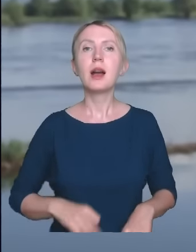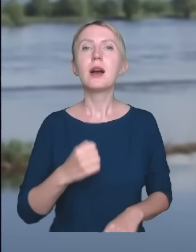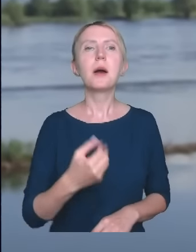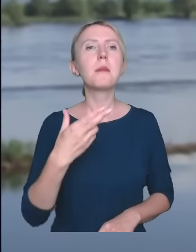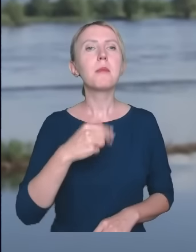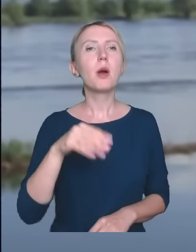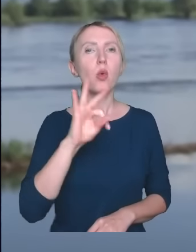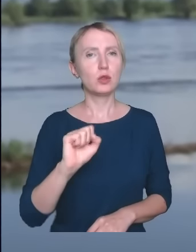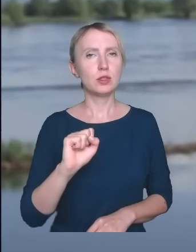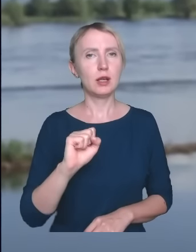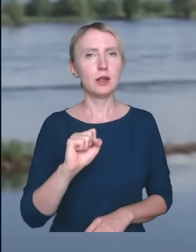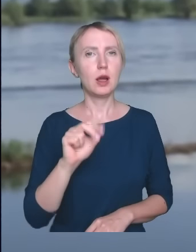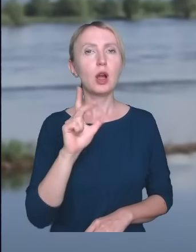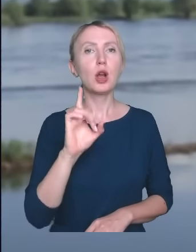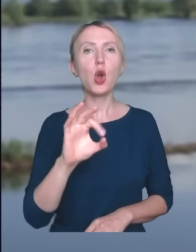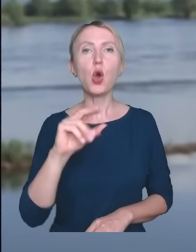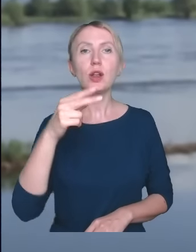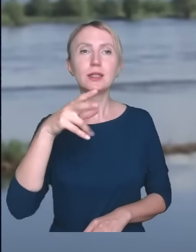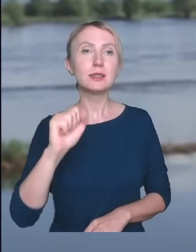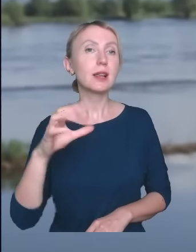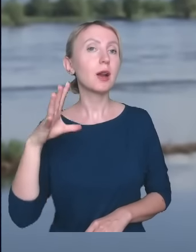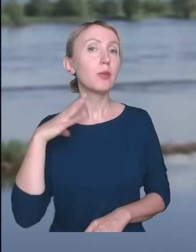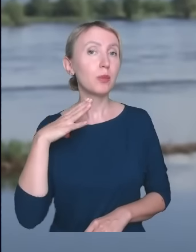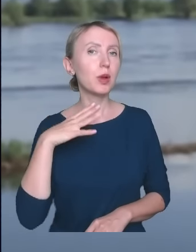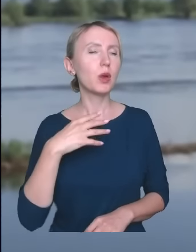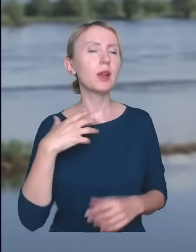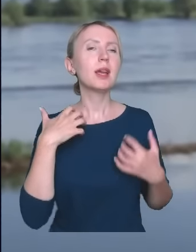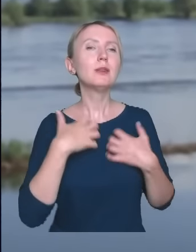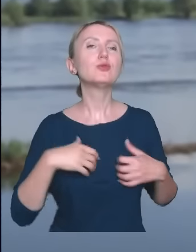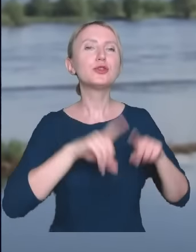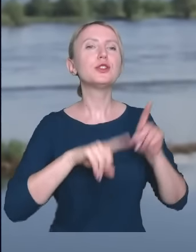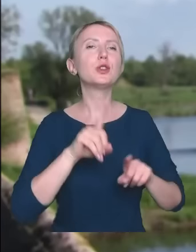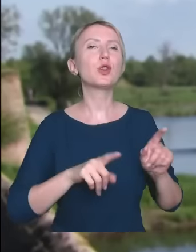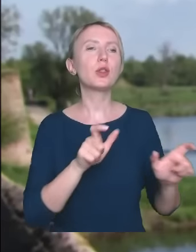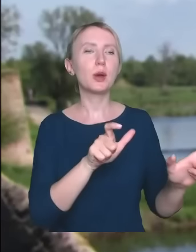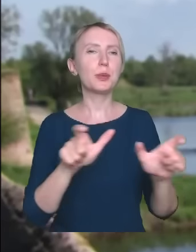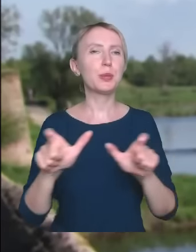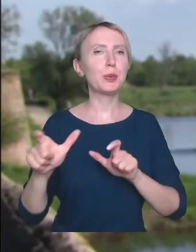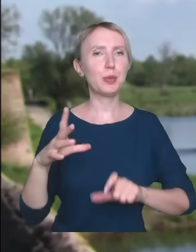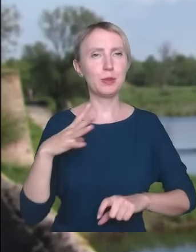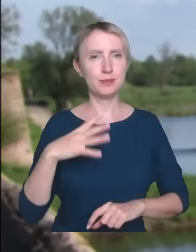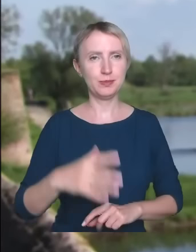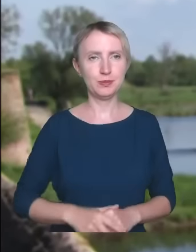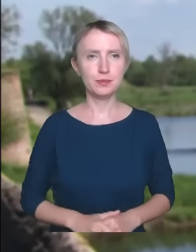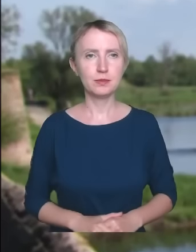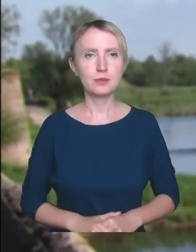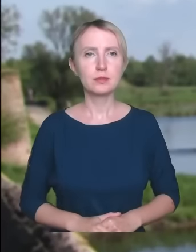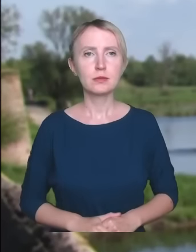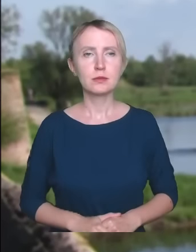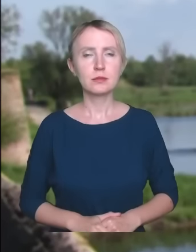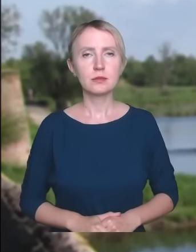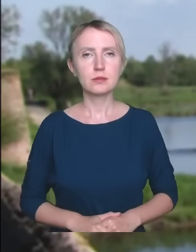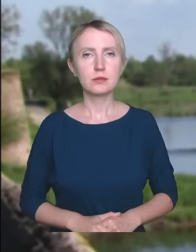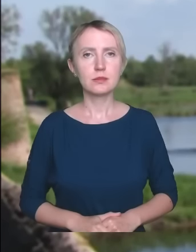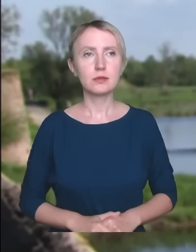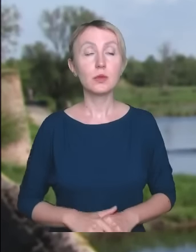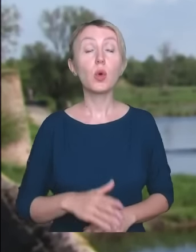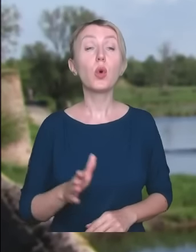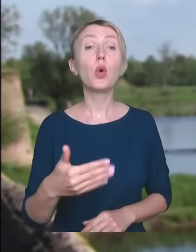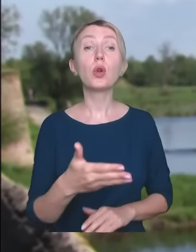Małgorzata Golińska, były główny konserwator przyrody. Witam serdecznie, panie minister. No, ścięte ryby